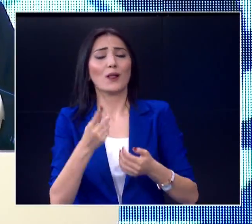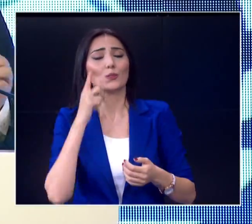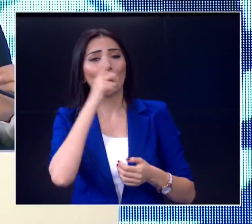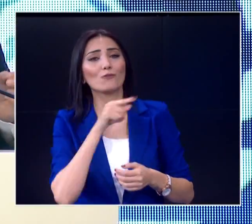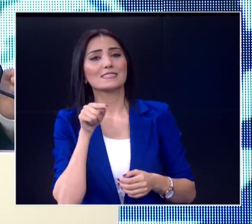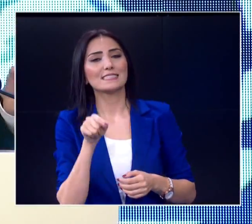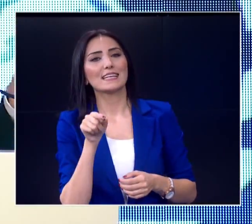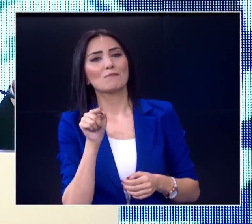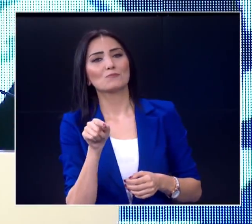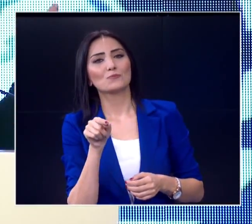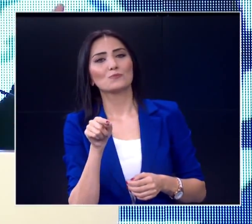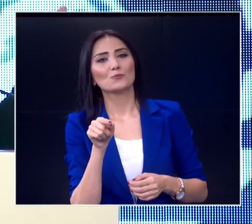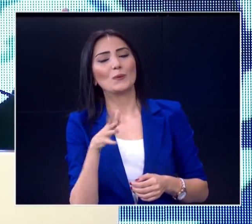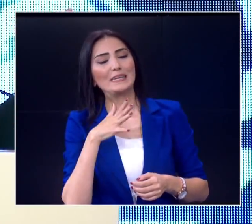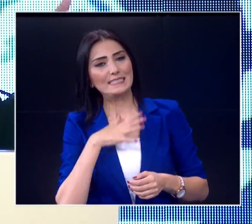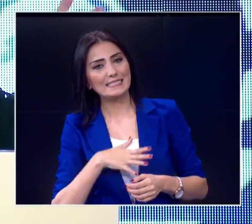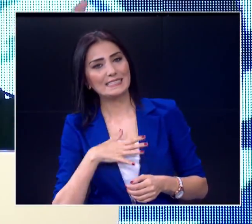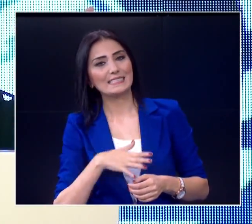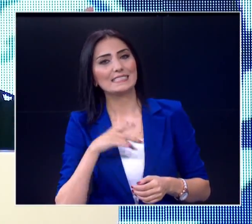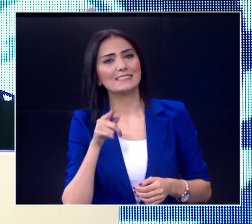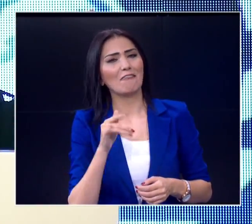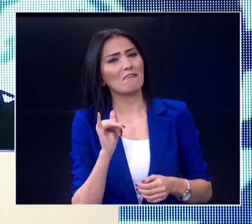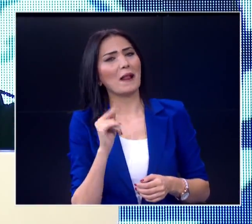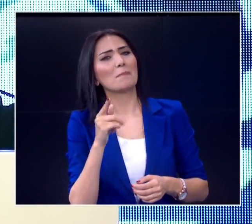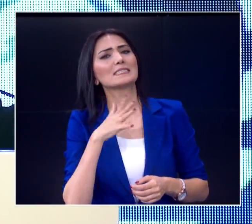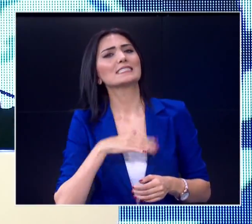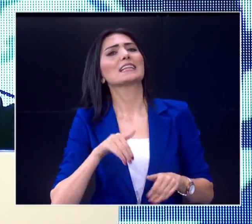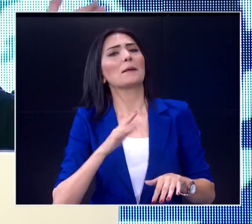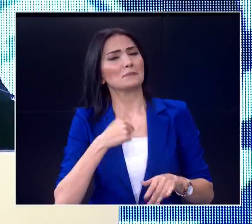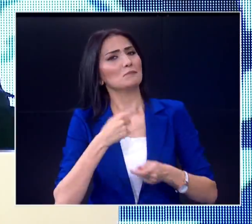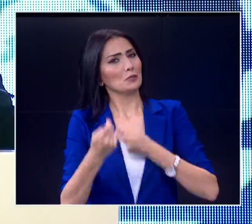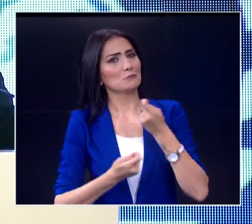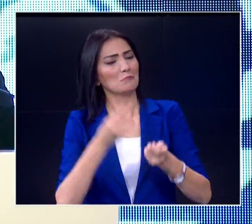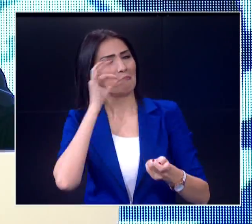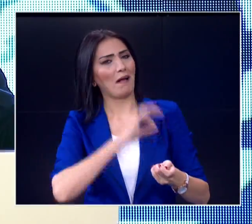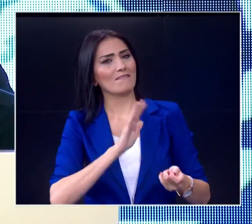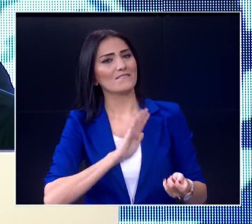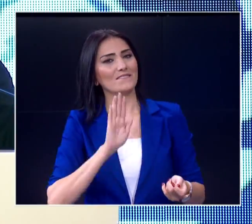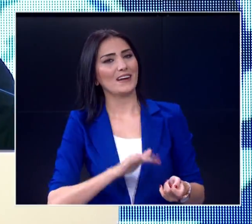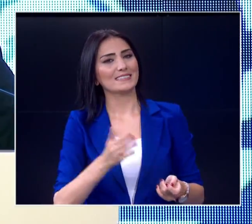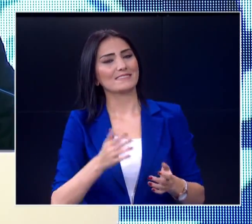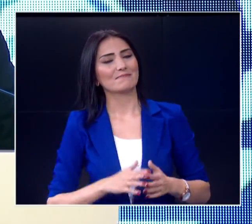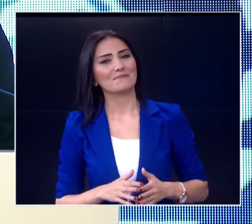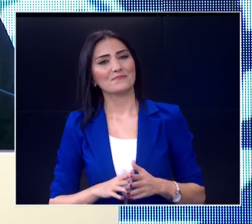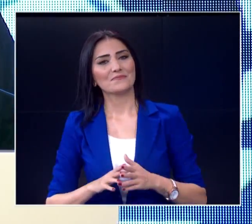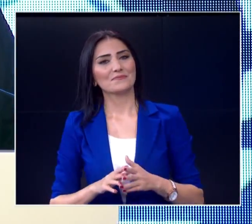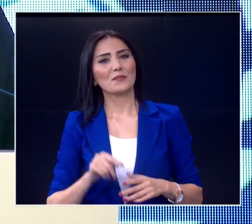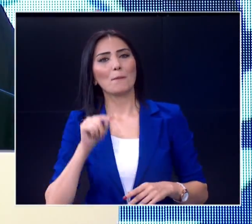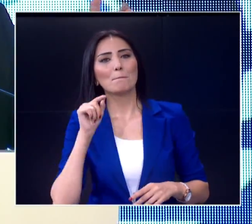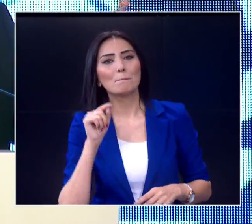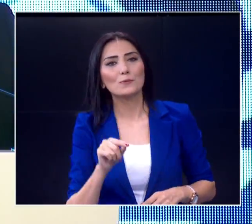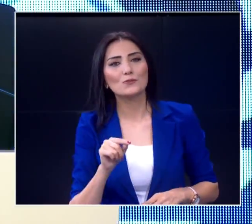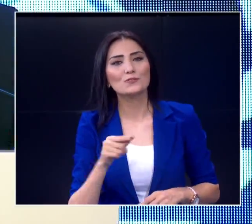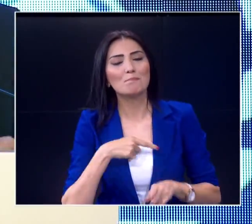Dolayısıyla bu talep fena bir talep değil. Bizim de işimize yarıyor. Bunun